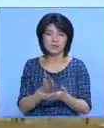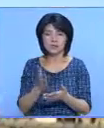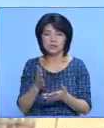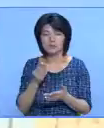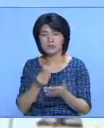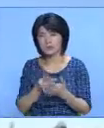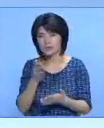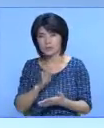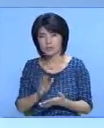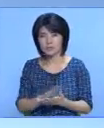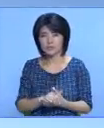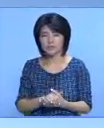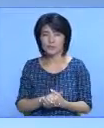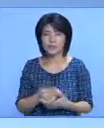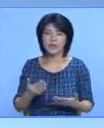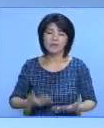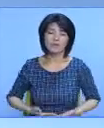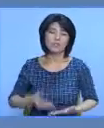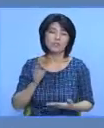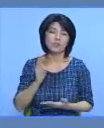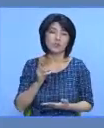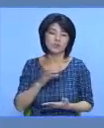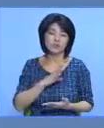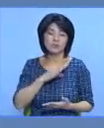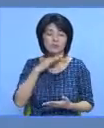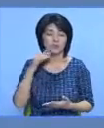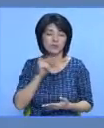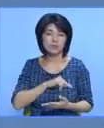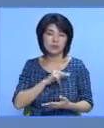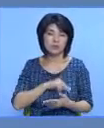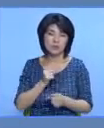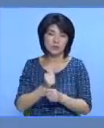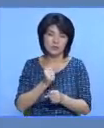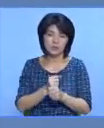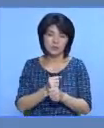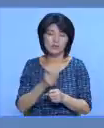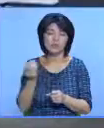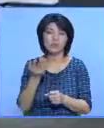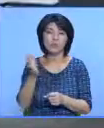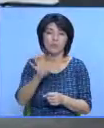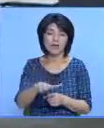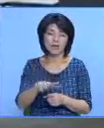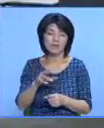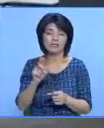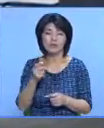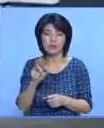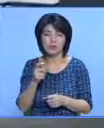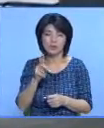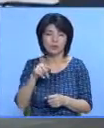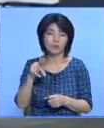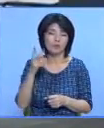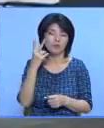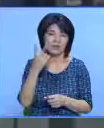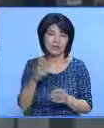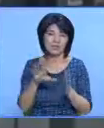Өңірде 26 негізгі қуат қондырғыларына жөндеу жұмыстар жасалған. Тағы 5-еуі ретке келтіріліп жатыр. Екібастұз МАЭС 1-дің нөмірі 2-ші